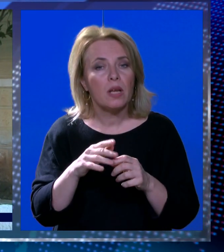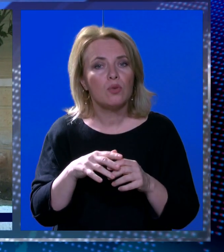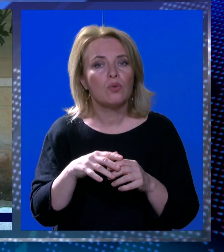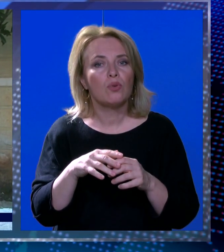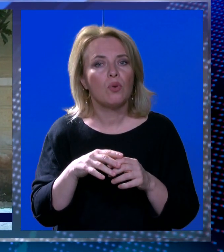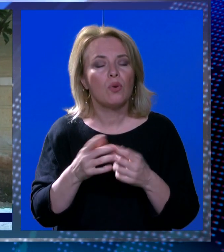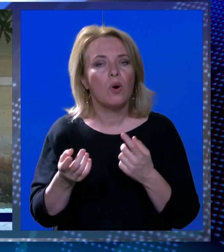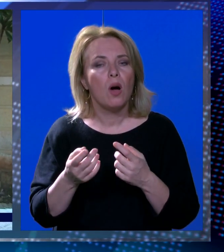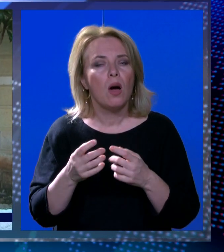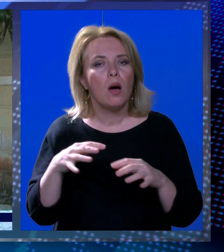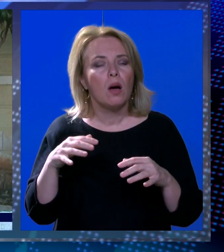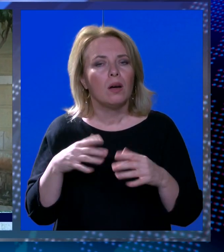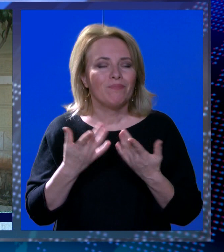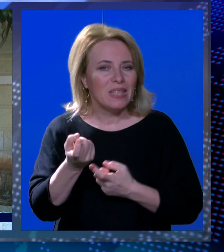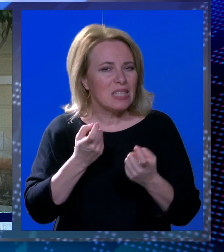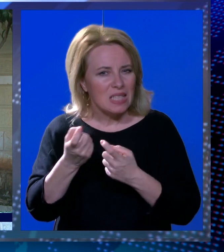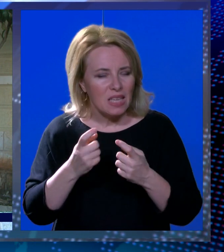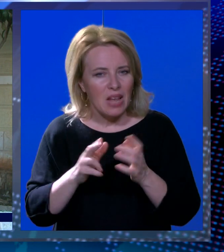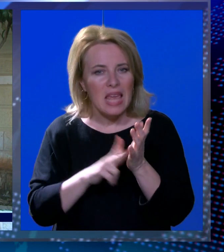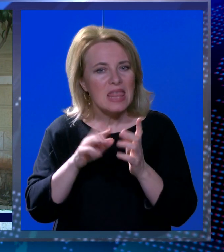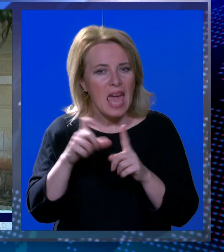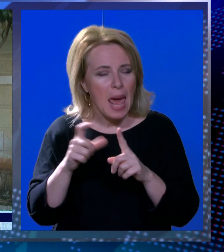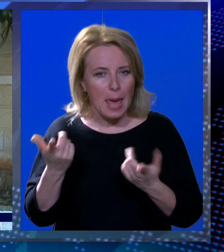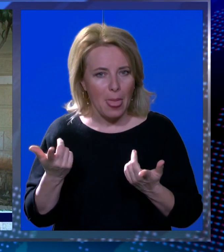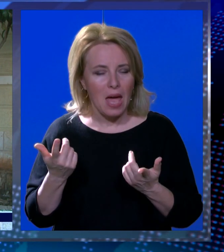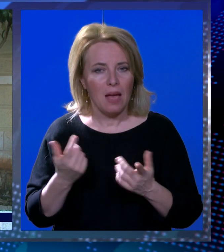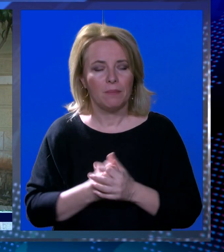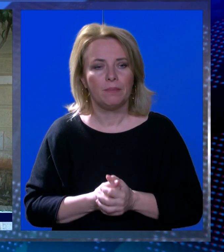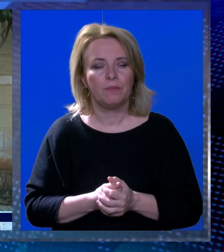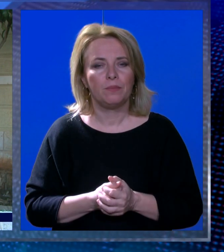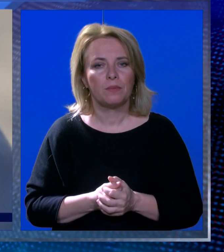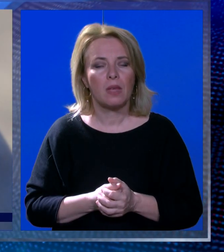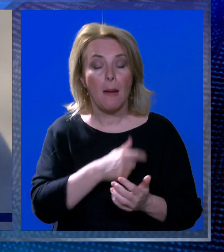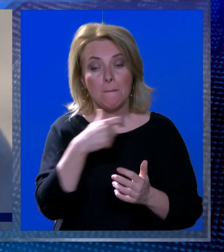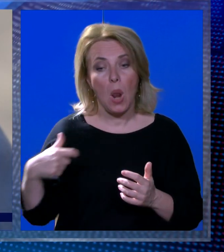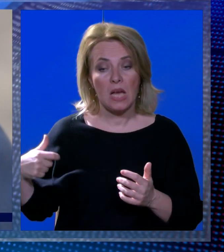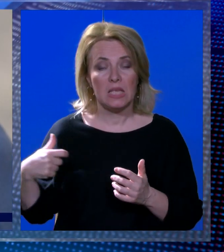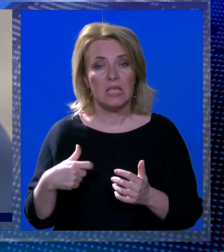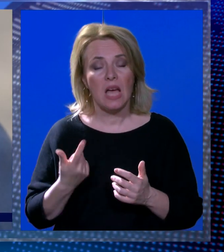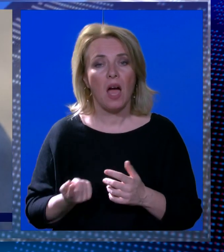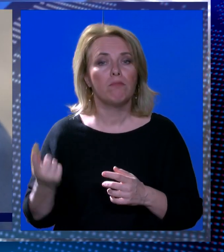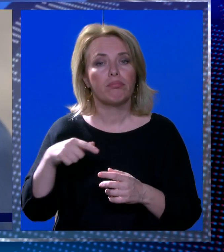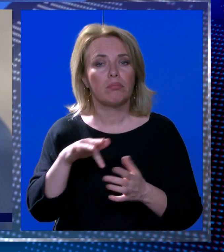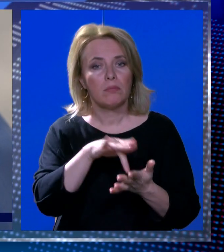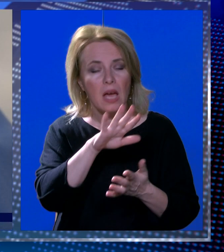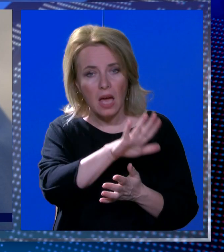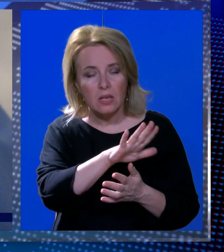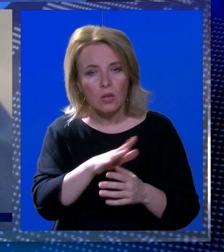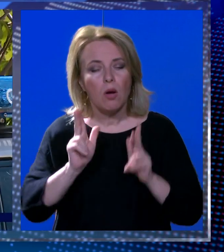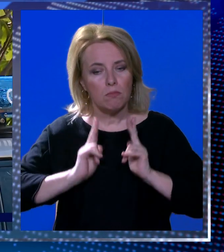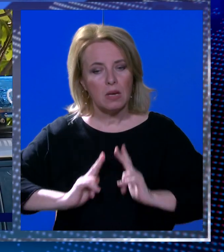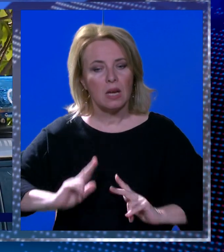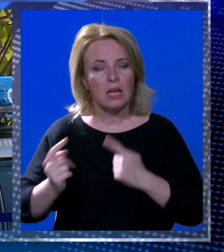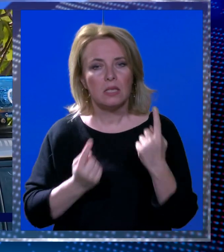Crne Gore narušavali javni red i mir i u stvari izazivali nered na tom sportskom natjecanju. Policija je reagirala na licu mjesta